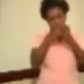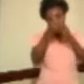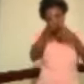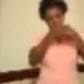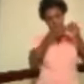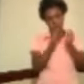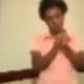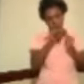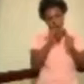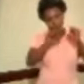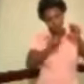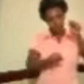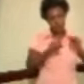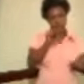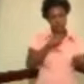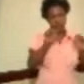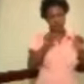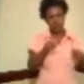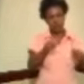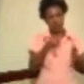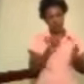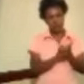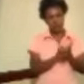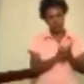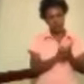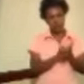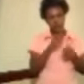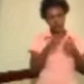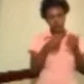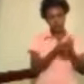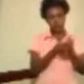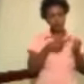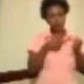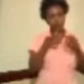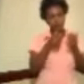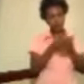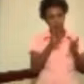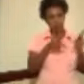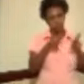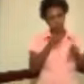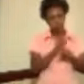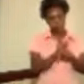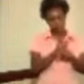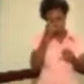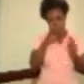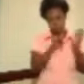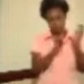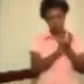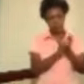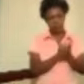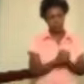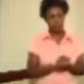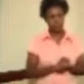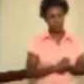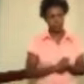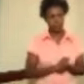la possibilité de réaménagement. Et bien entendu, commission, il faut que nous revoir le tout. Monsieur Martelly, s'il vous